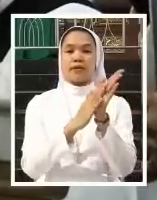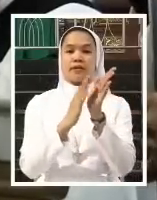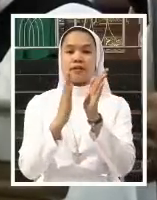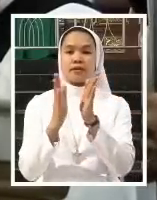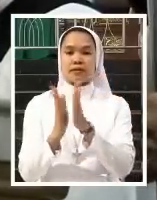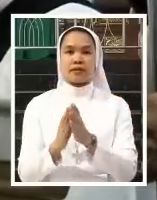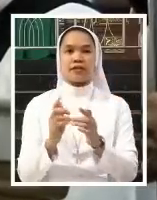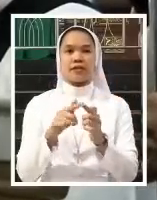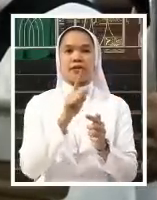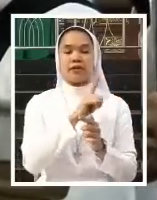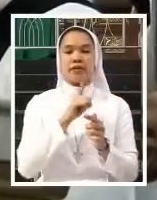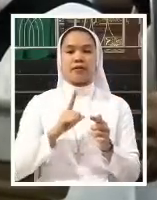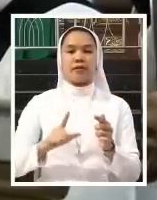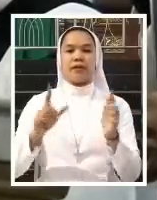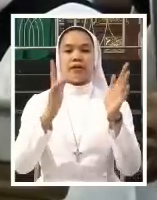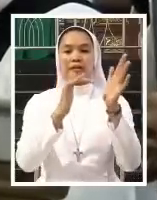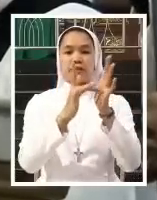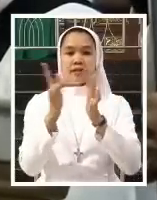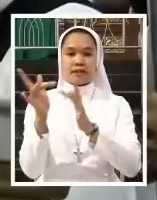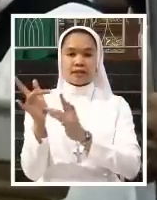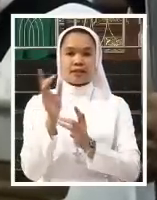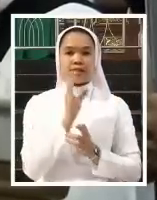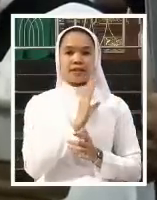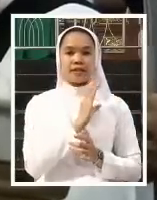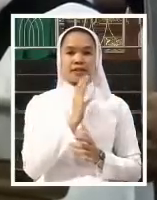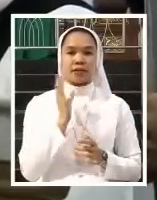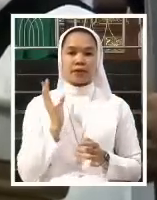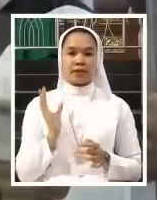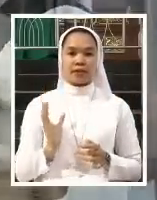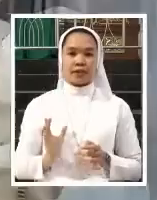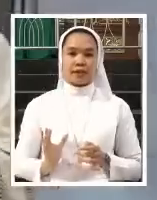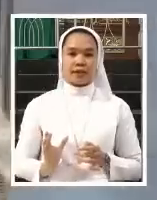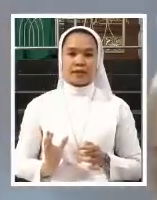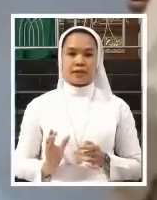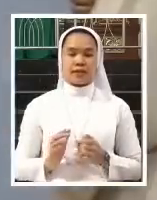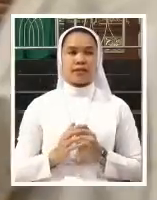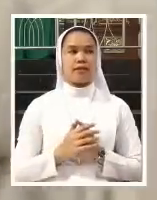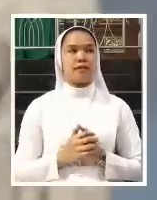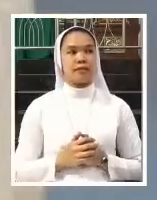Magumaw sa imo Kristo.